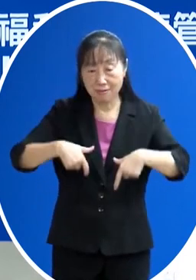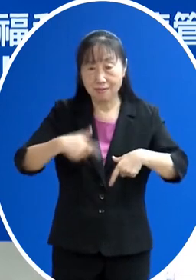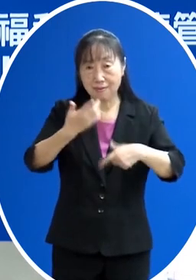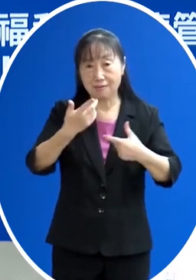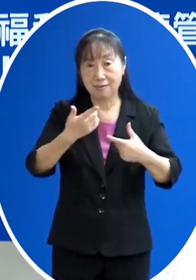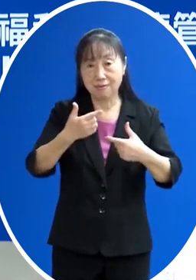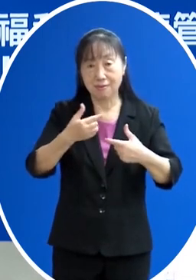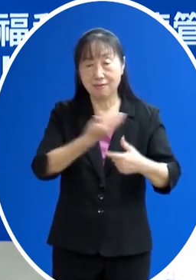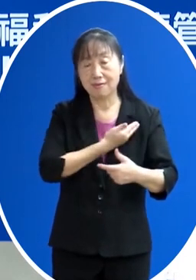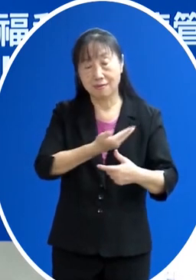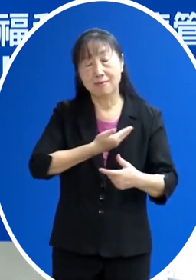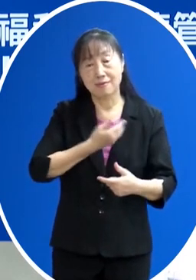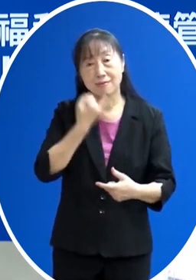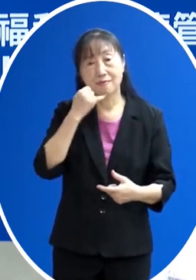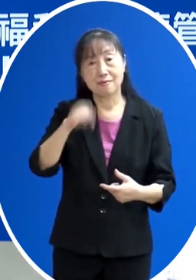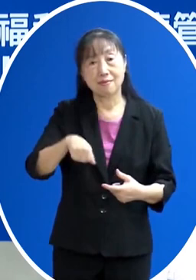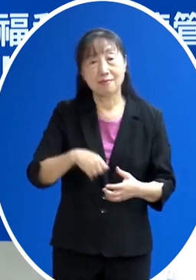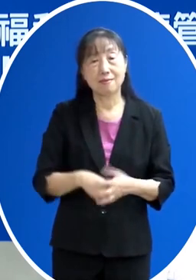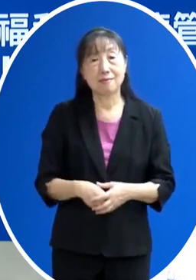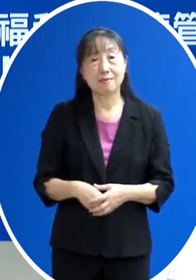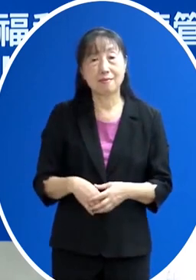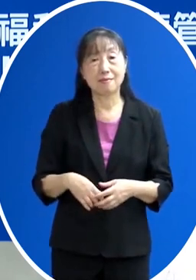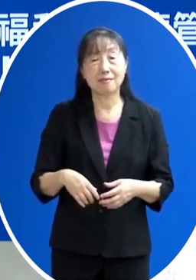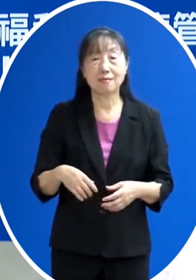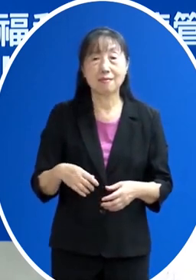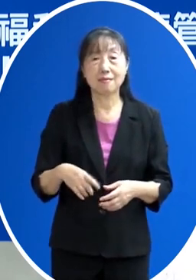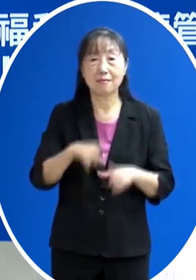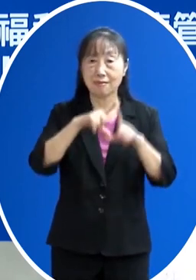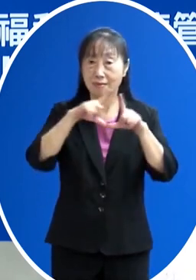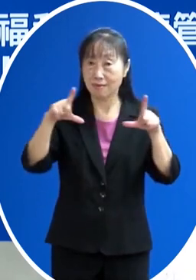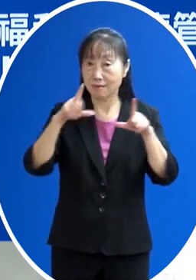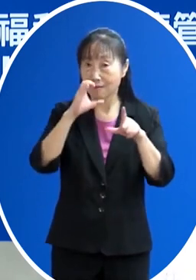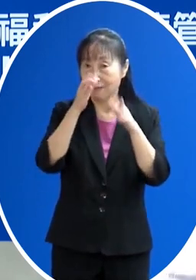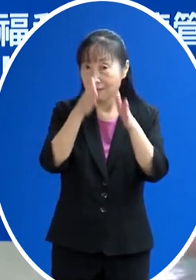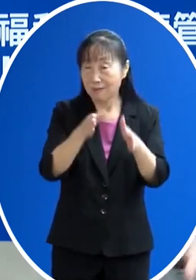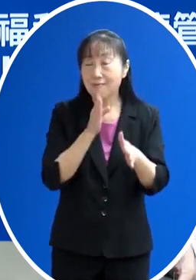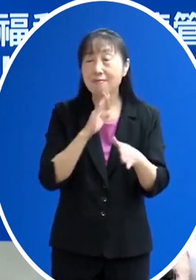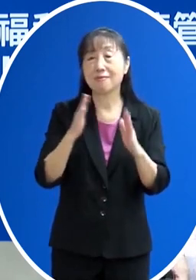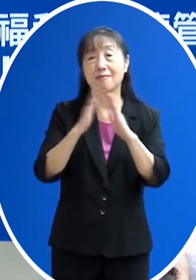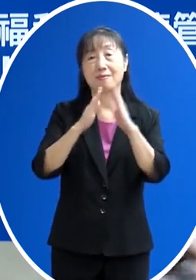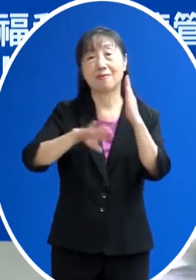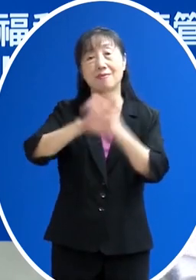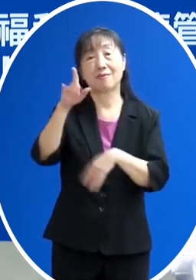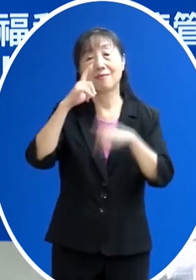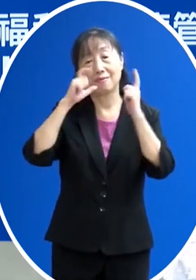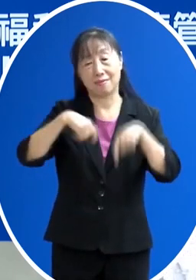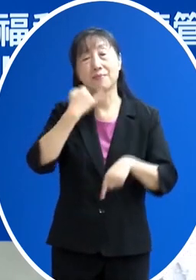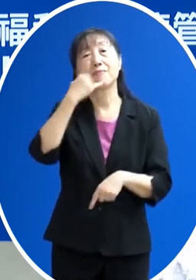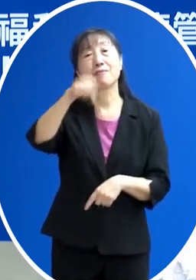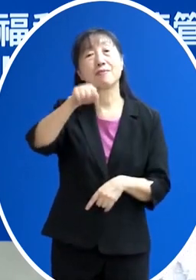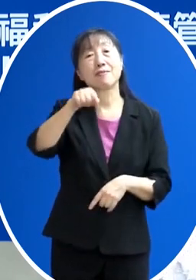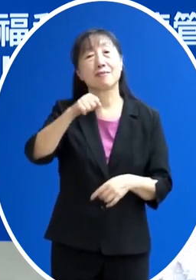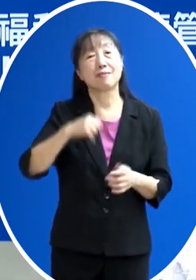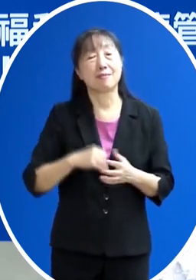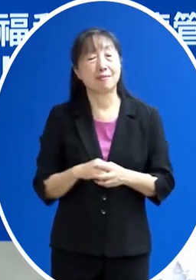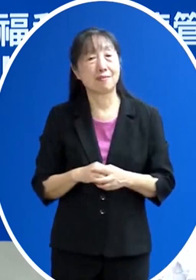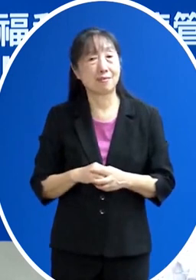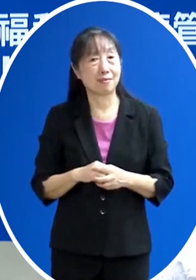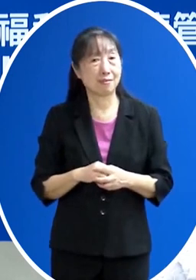防疫的这个措施。那调整其实大方向来看，就是说室外就不用戴，室外不用